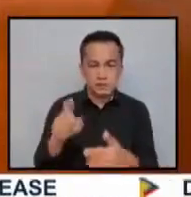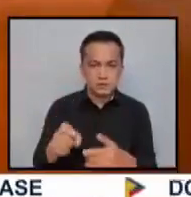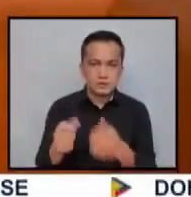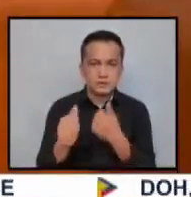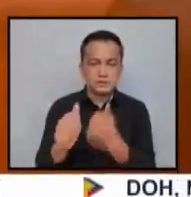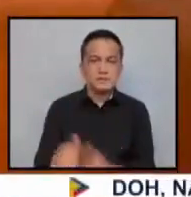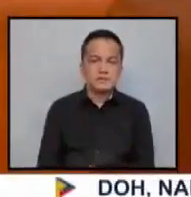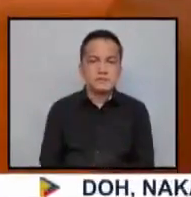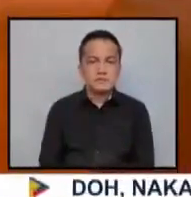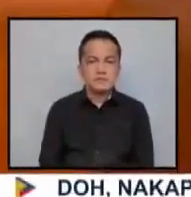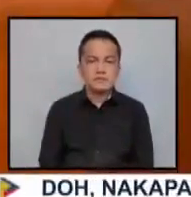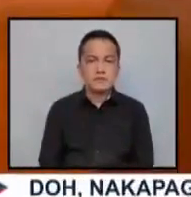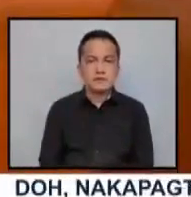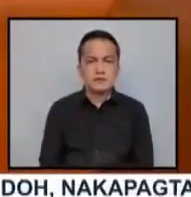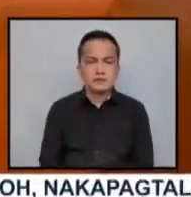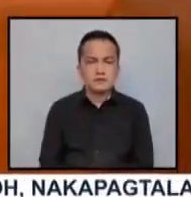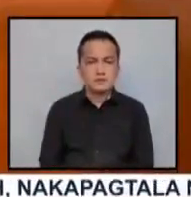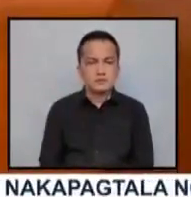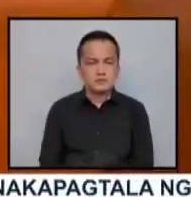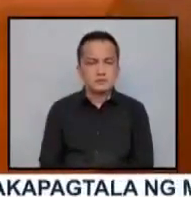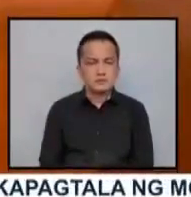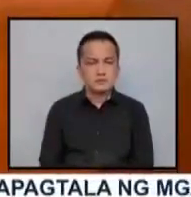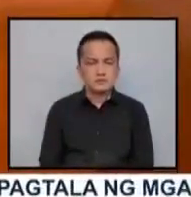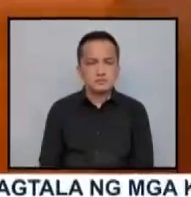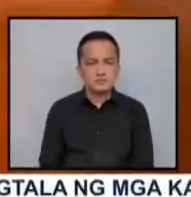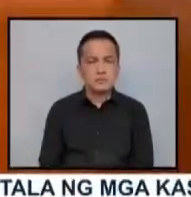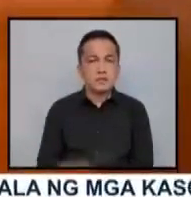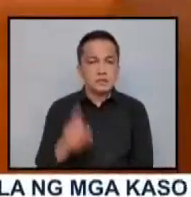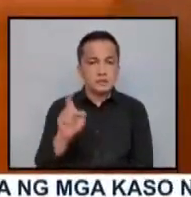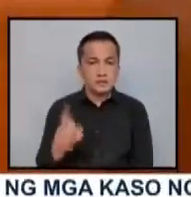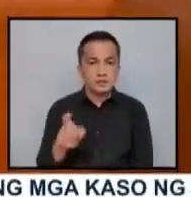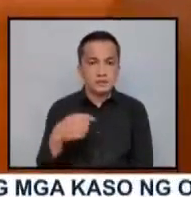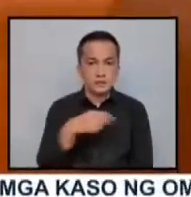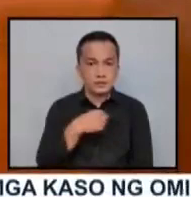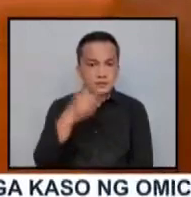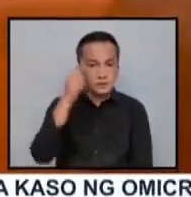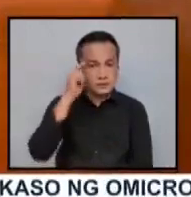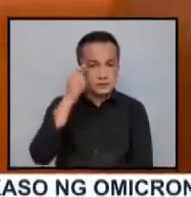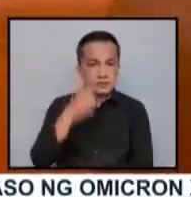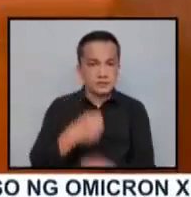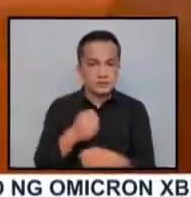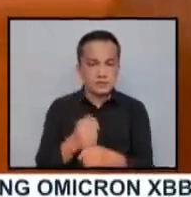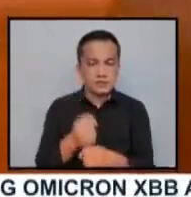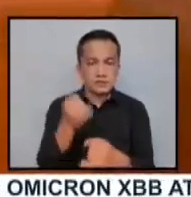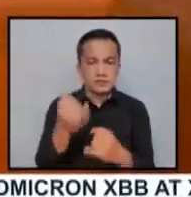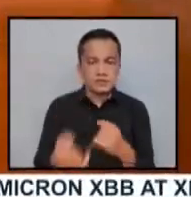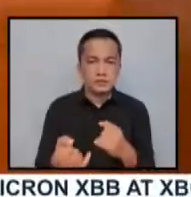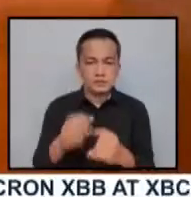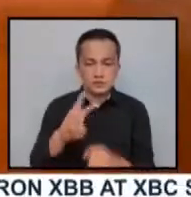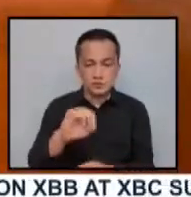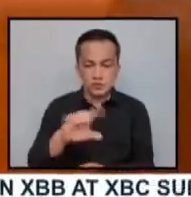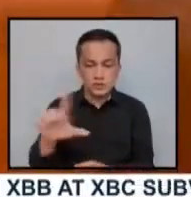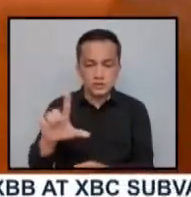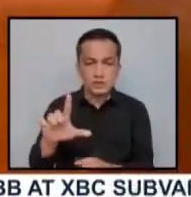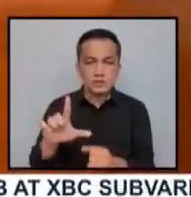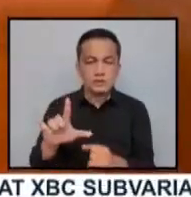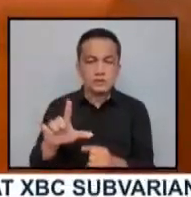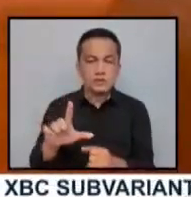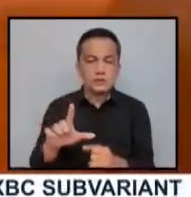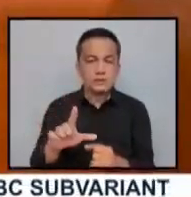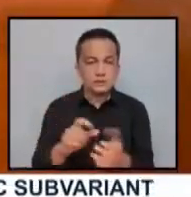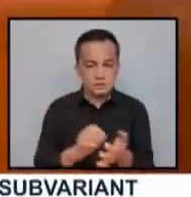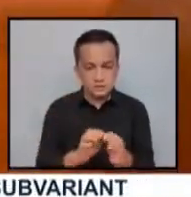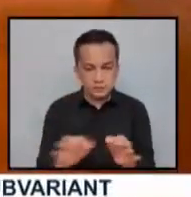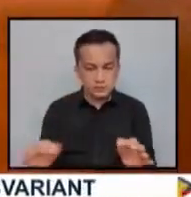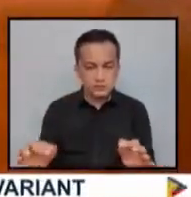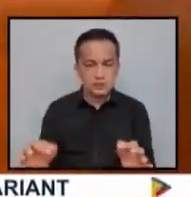And ang dapat lang natin i-consider dito sa paggawa ng last will and testament, merong certain legitimate o